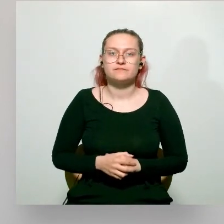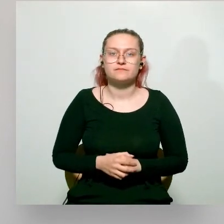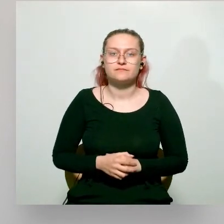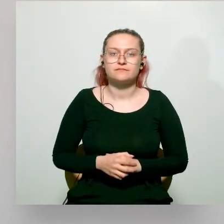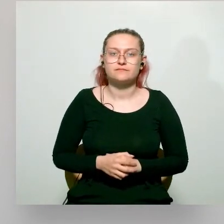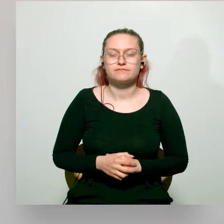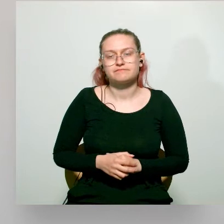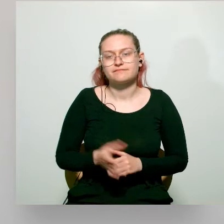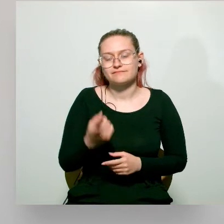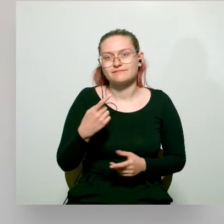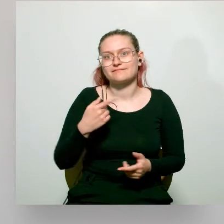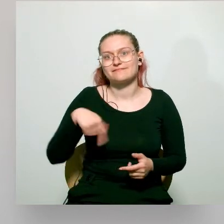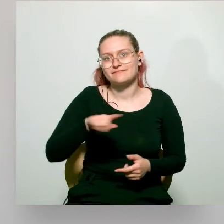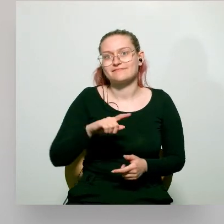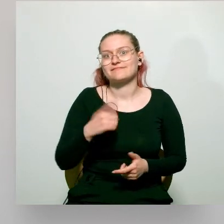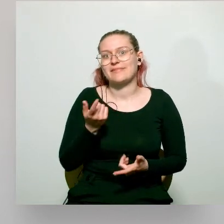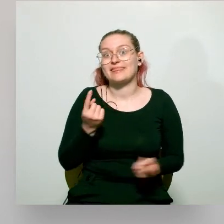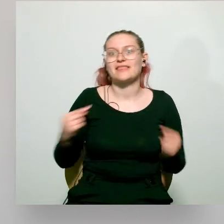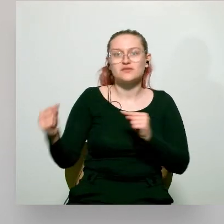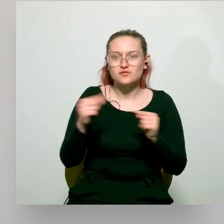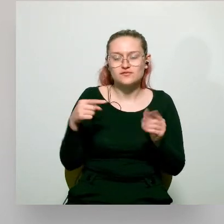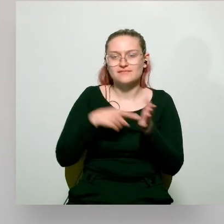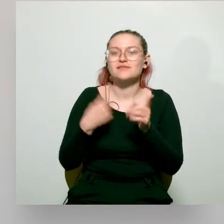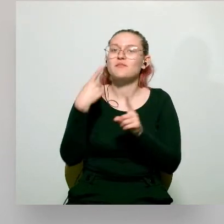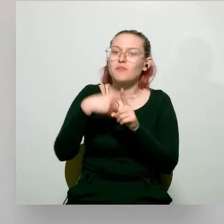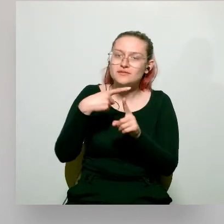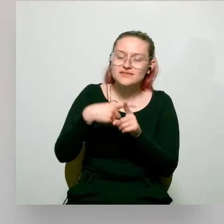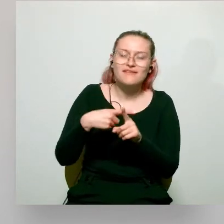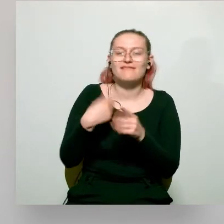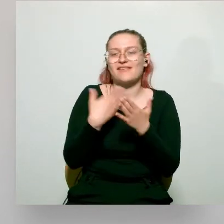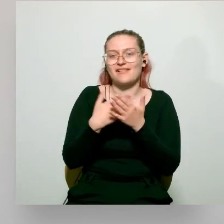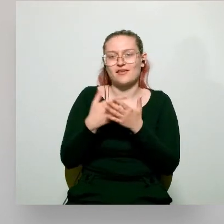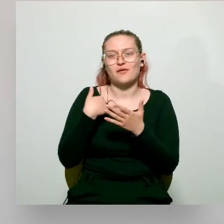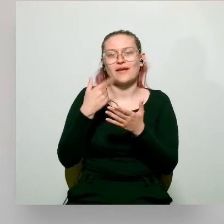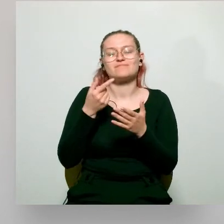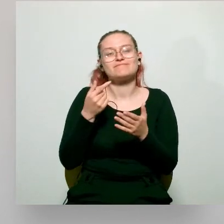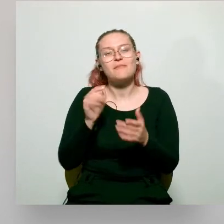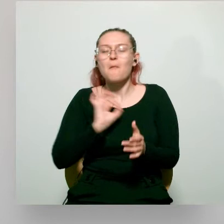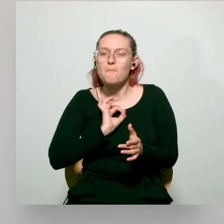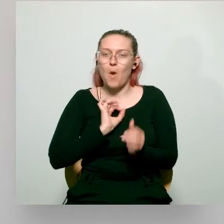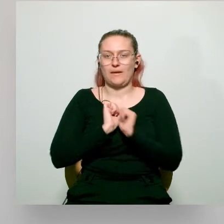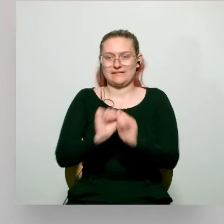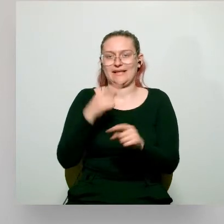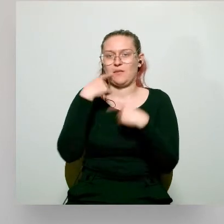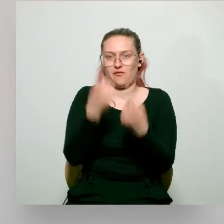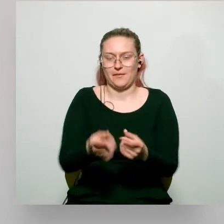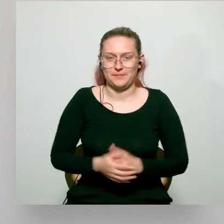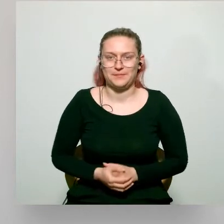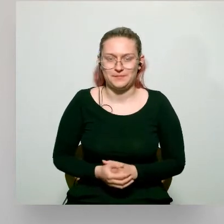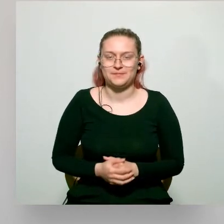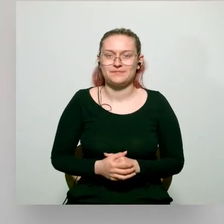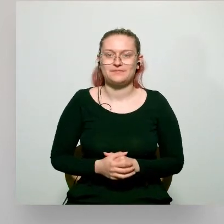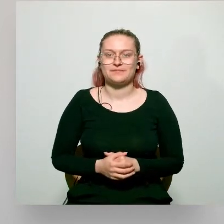rzeczą pozytywną, myślę, wygłoszę taką tezę, oczywiście, która może być sporna, ale ma prawo być